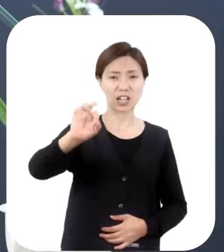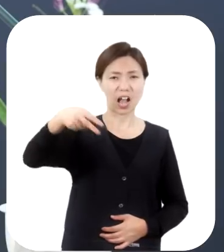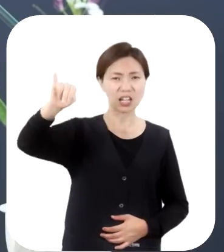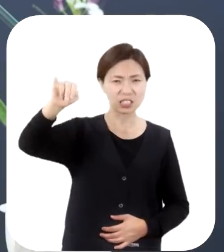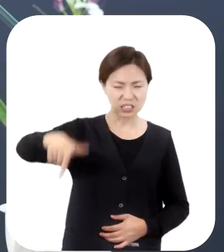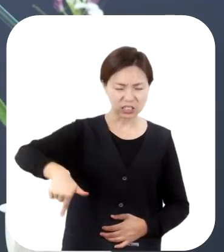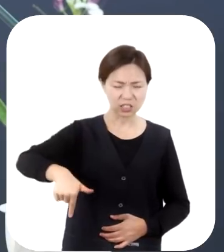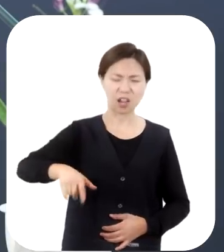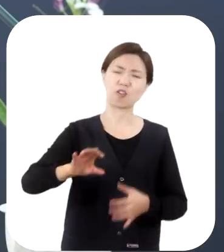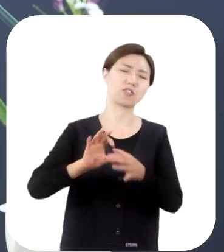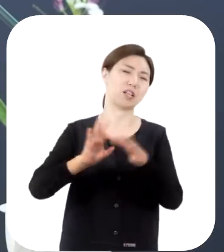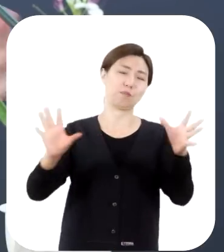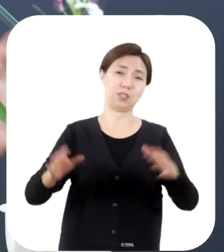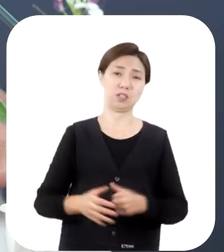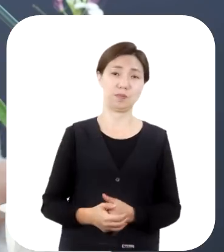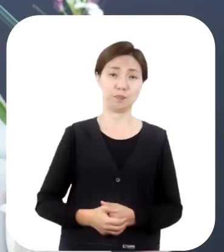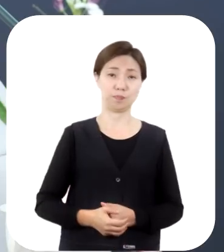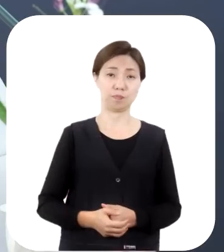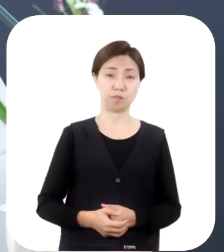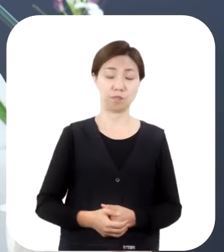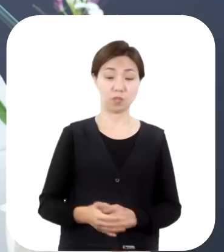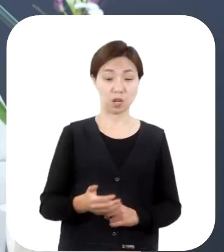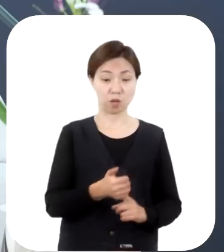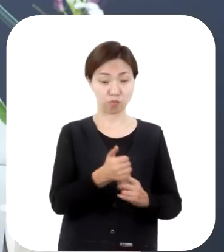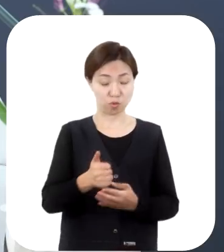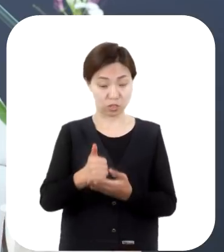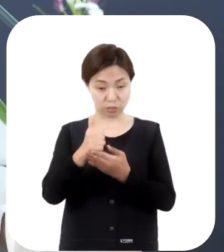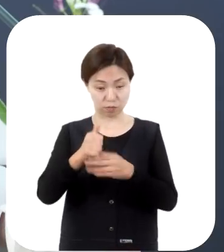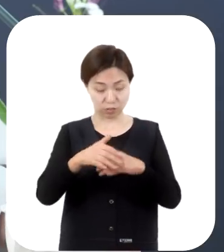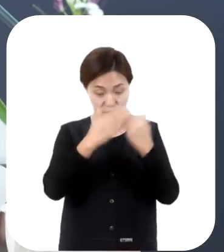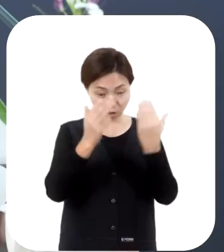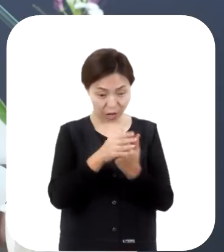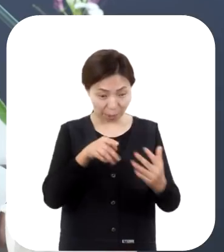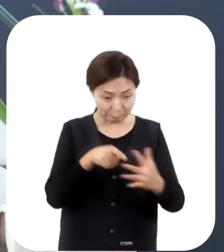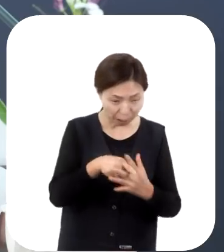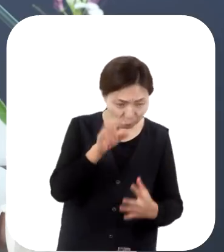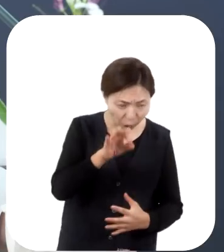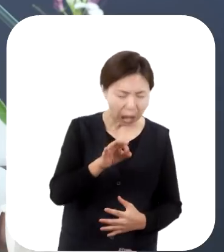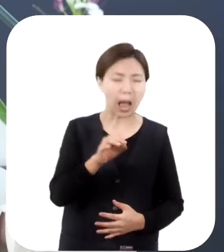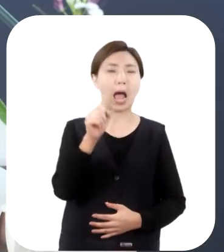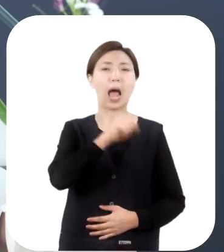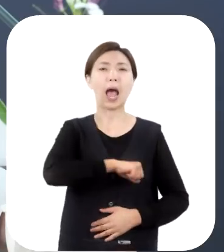때문에 부처님께서는 자연 생태계에 대해서는 그다음에 고뇌가 사라져 버린